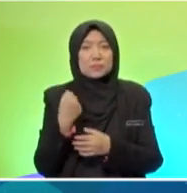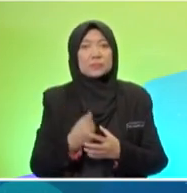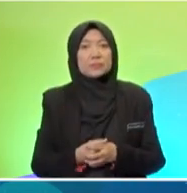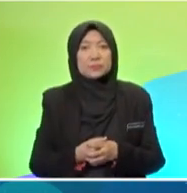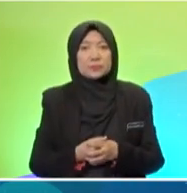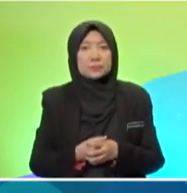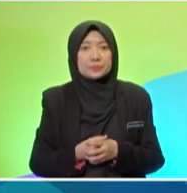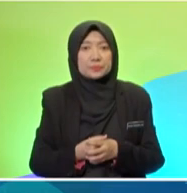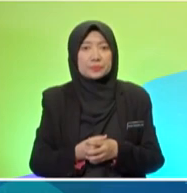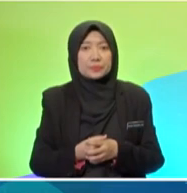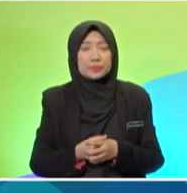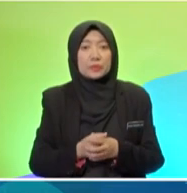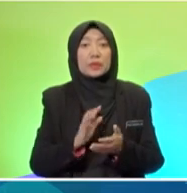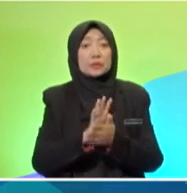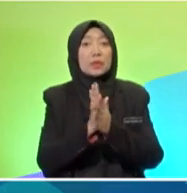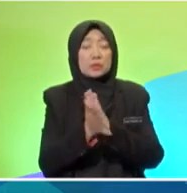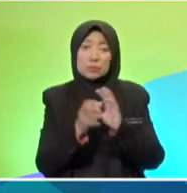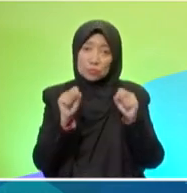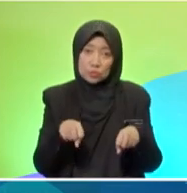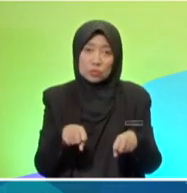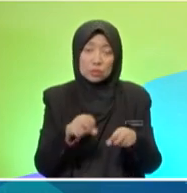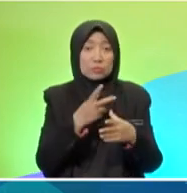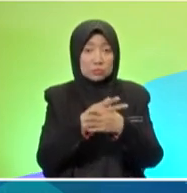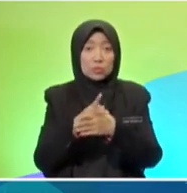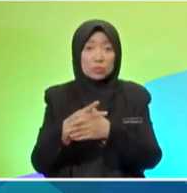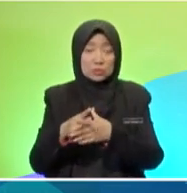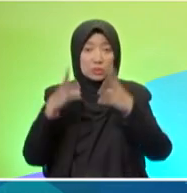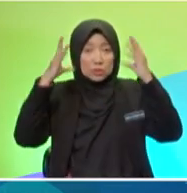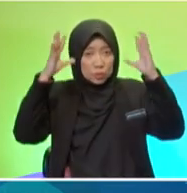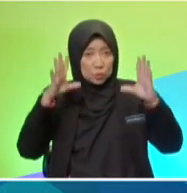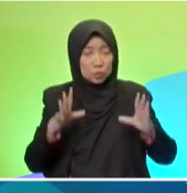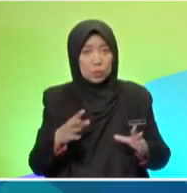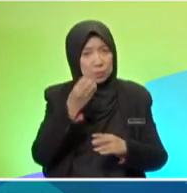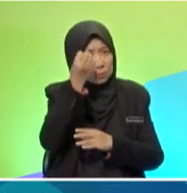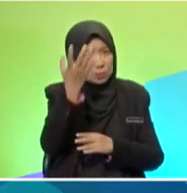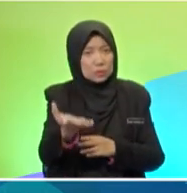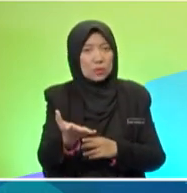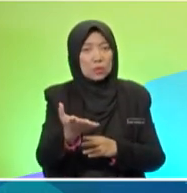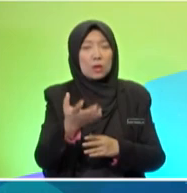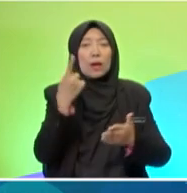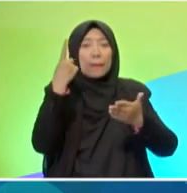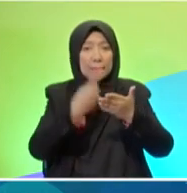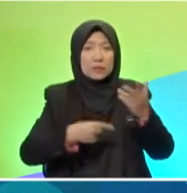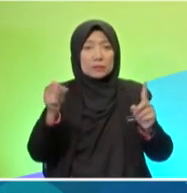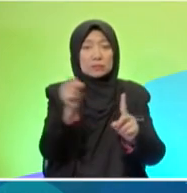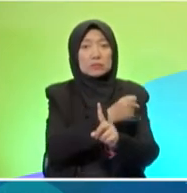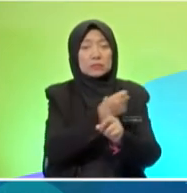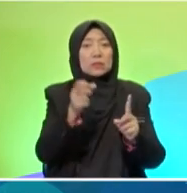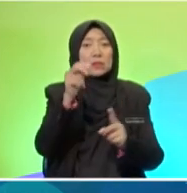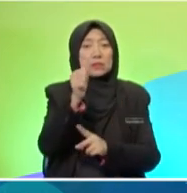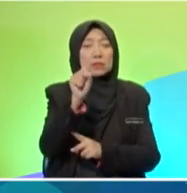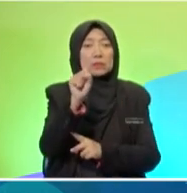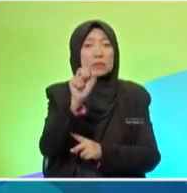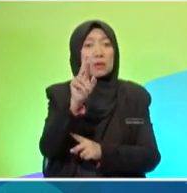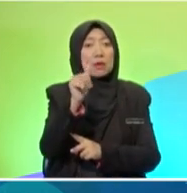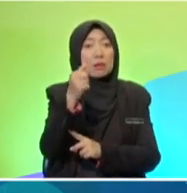jadi dzakwan boleh kau isikan dengan cek gudang kawan-kawan Apakah jenis kendaraan yang dialami oleh sara apa kesan